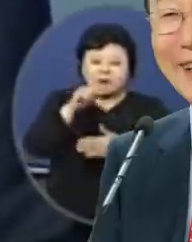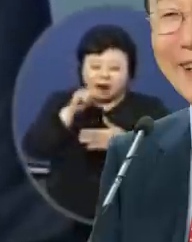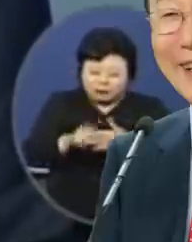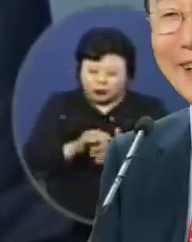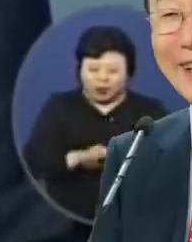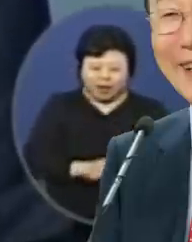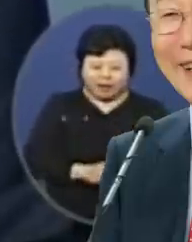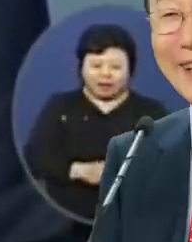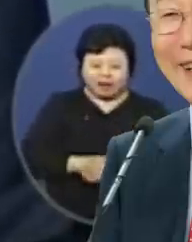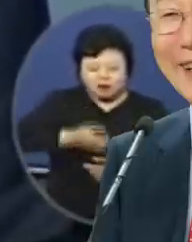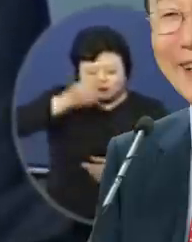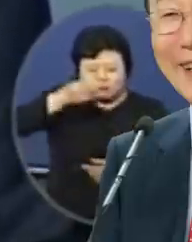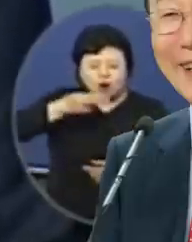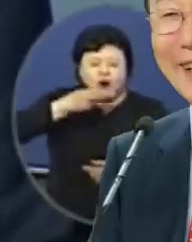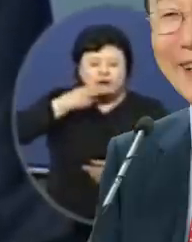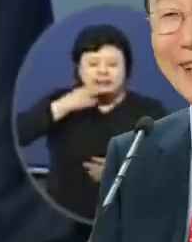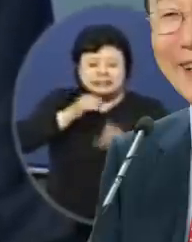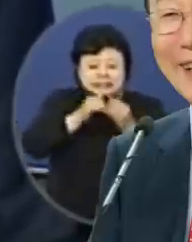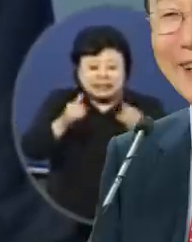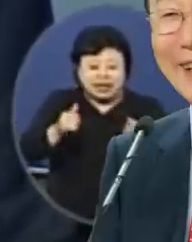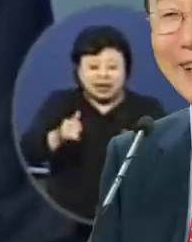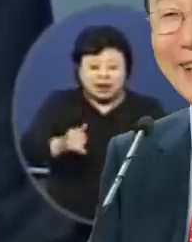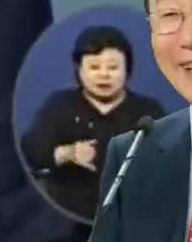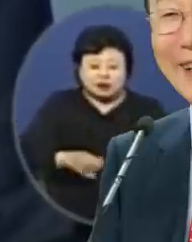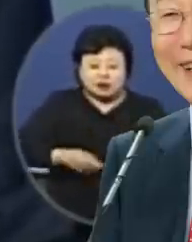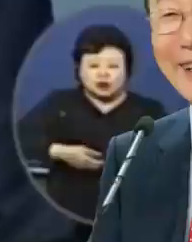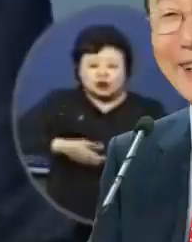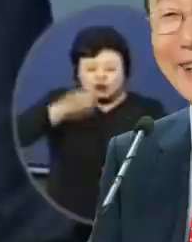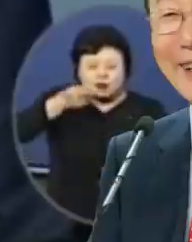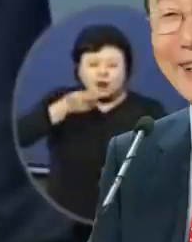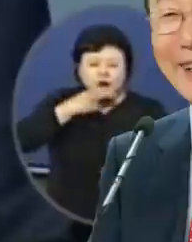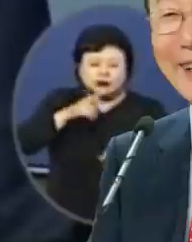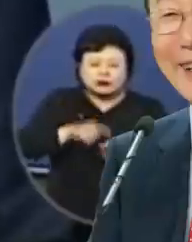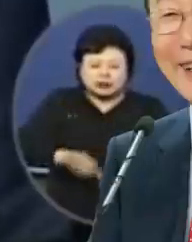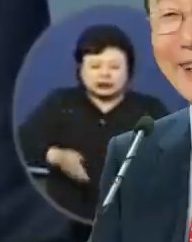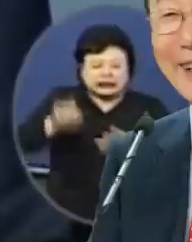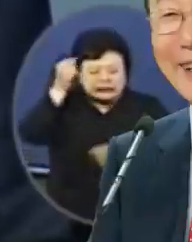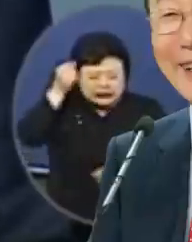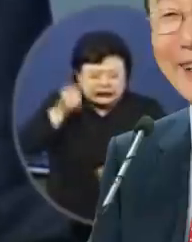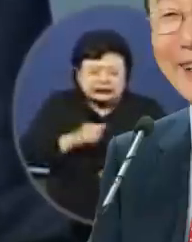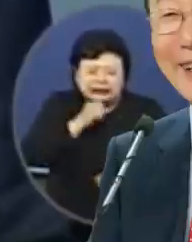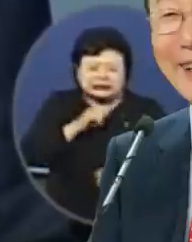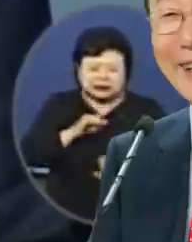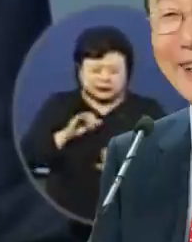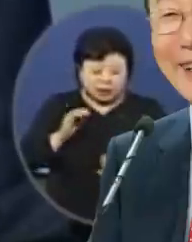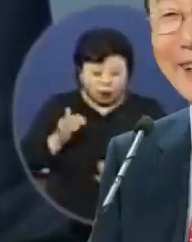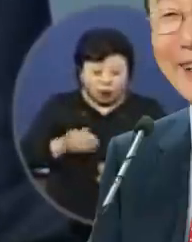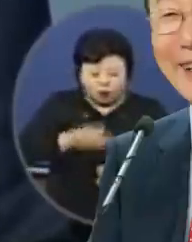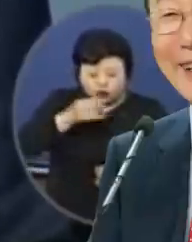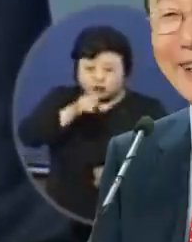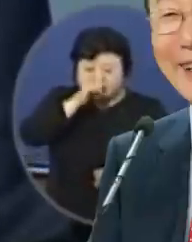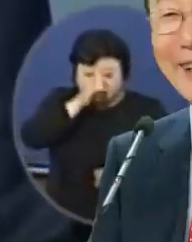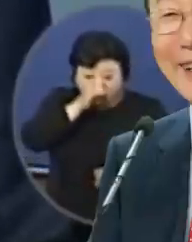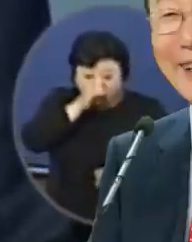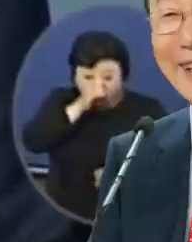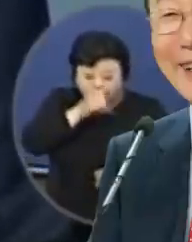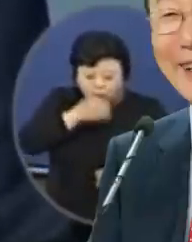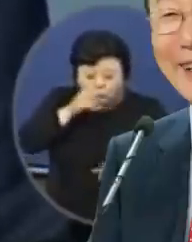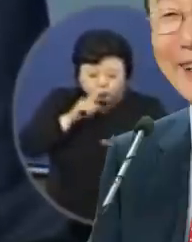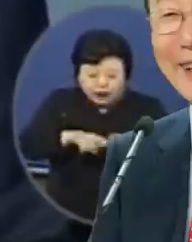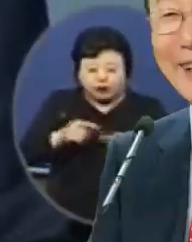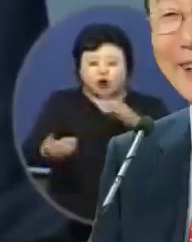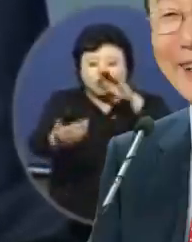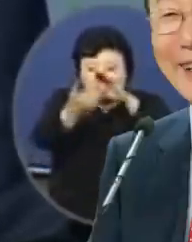마음속에 꿈은 아무데도 없는 사람은 아무데도 없는 노숙자가 되는 것입니다. 꿈은 어디든지 있으면 그 꿈을 이루어지는